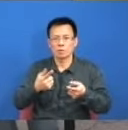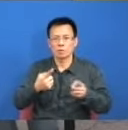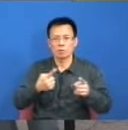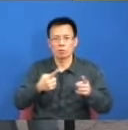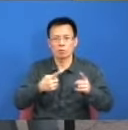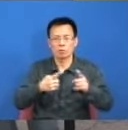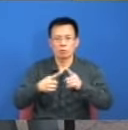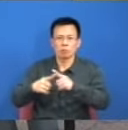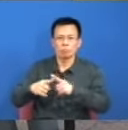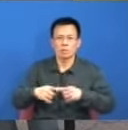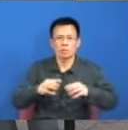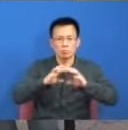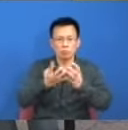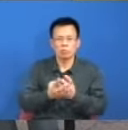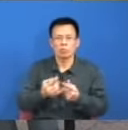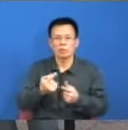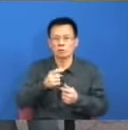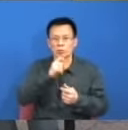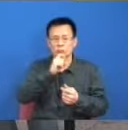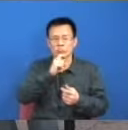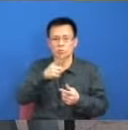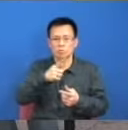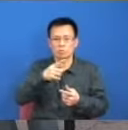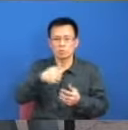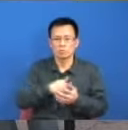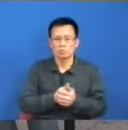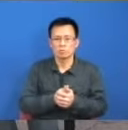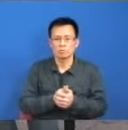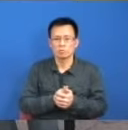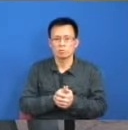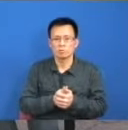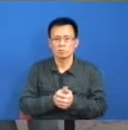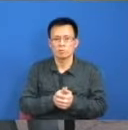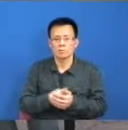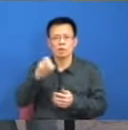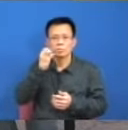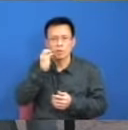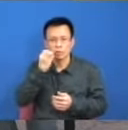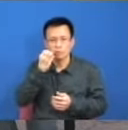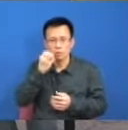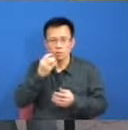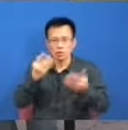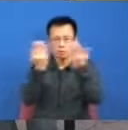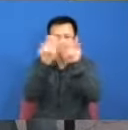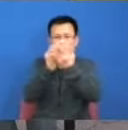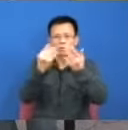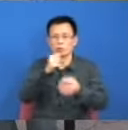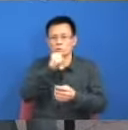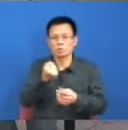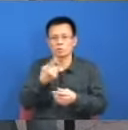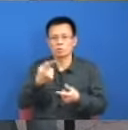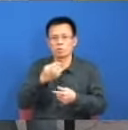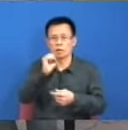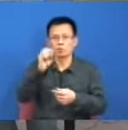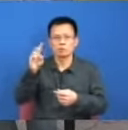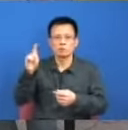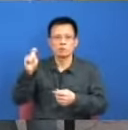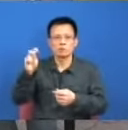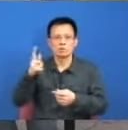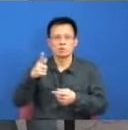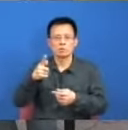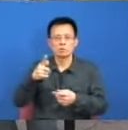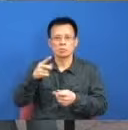咧喺寻晚都系礼拜日都喺现场嚟噶。咁我哋啊 Michael 咧作为节目主持人，作为我哋 RTV 嘅一个观察员都喺现场咧，